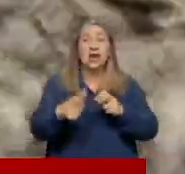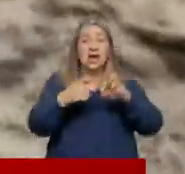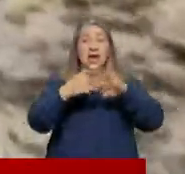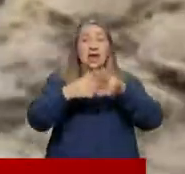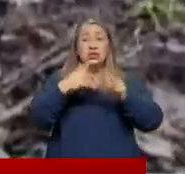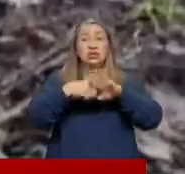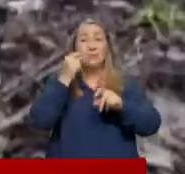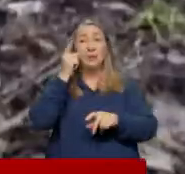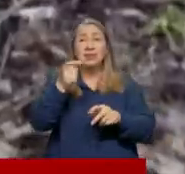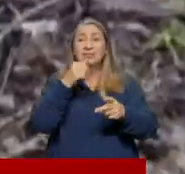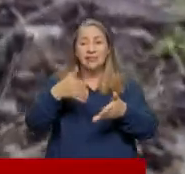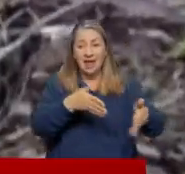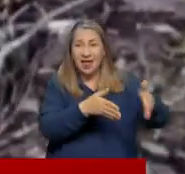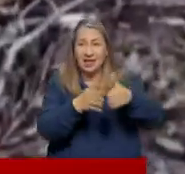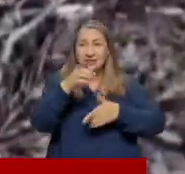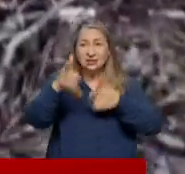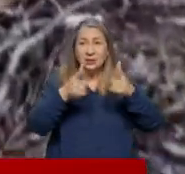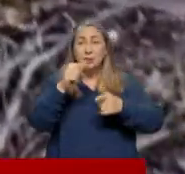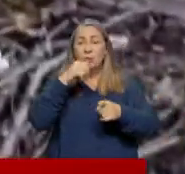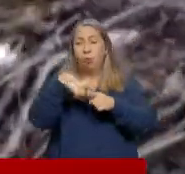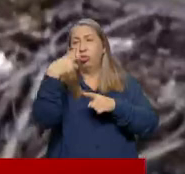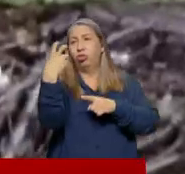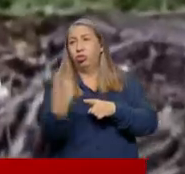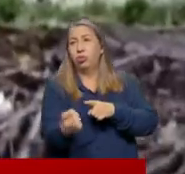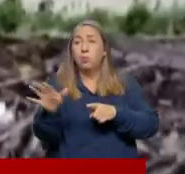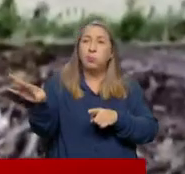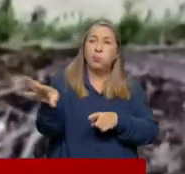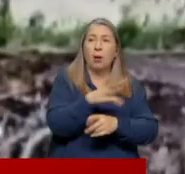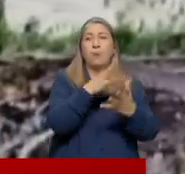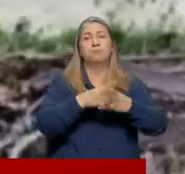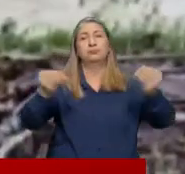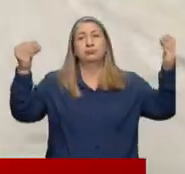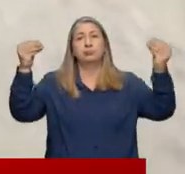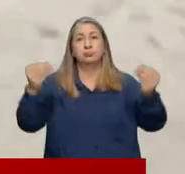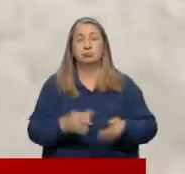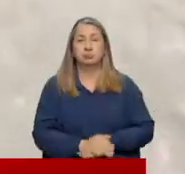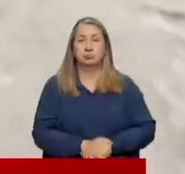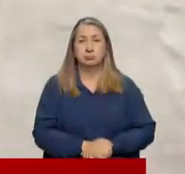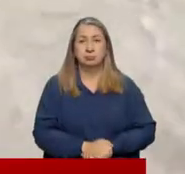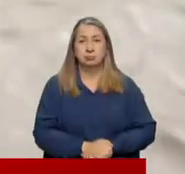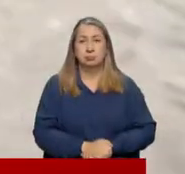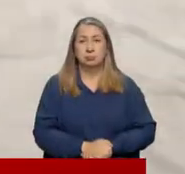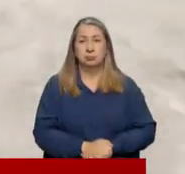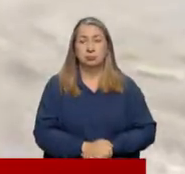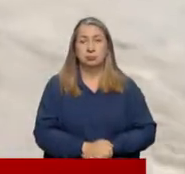Recep Bakırcı gerekenlerin de çekim yaparken suya düştü Bir daha da haber alınamadı